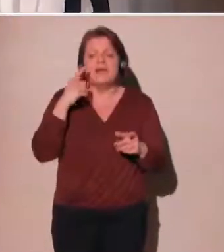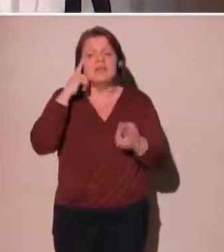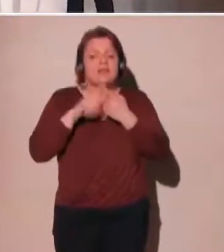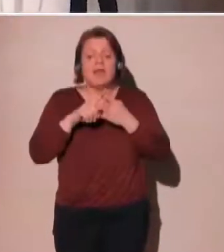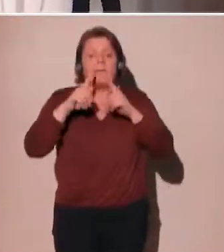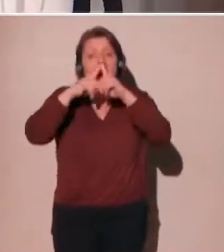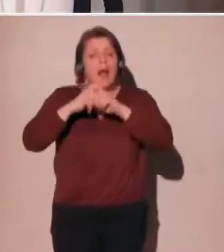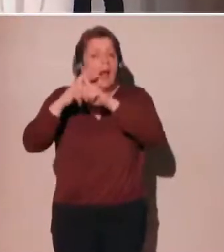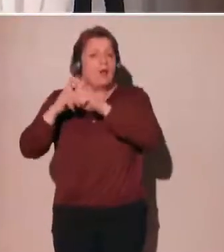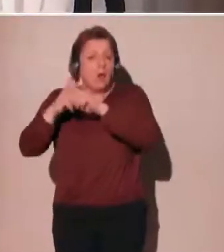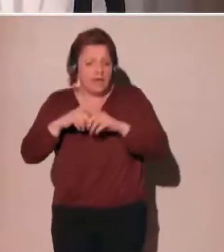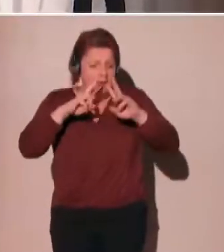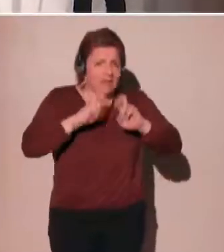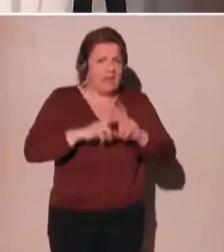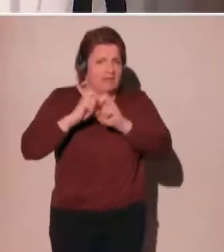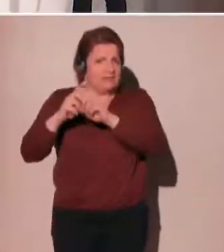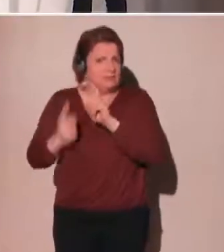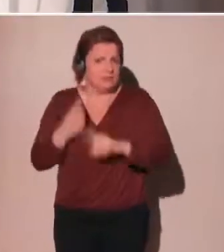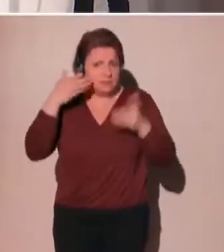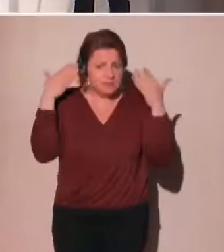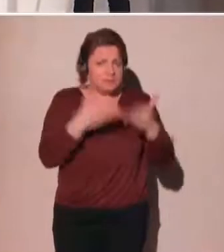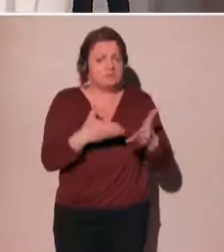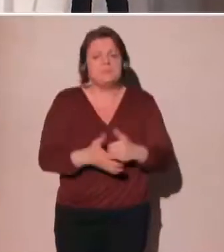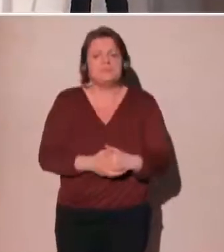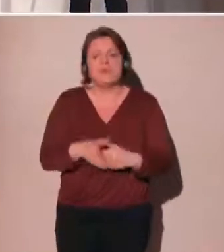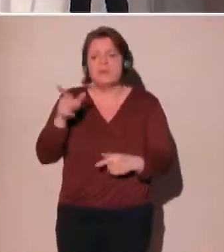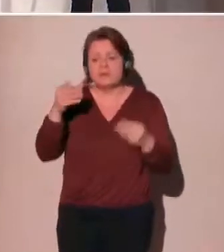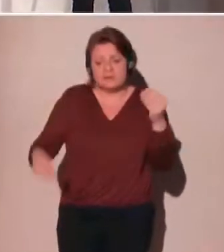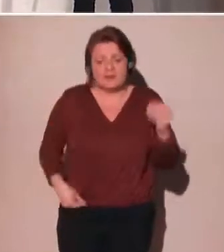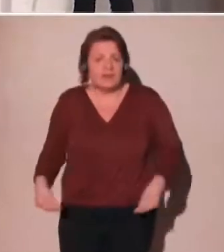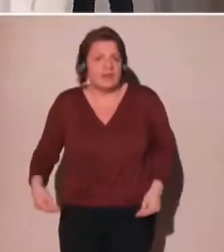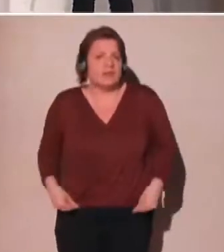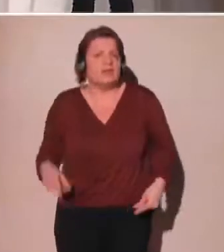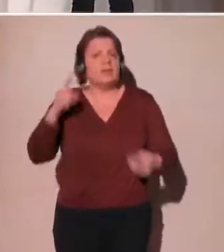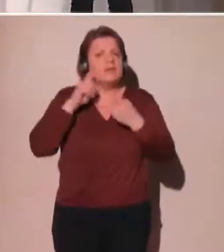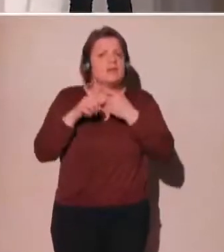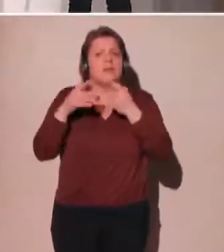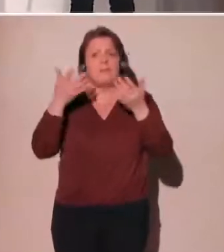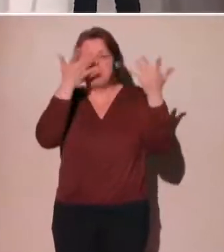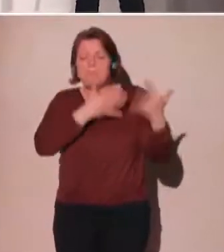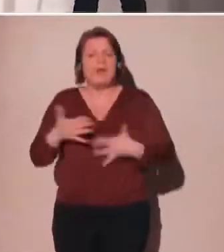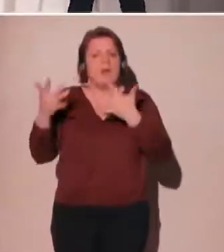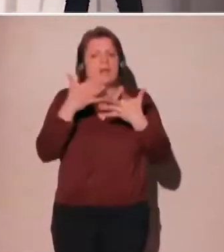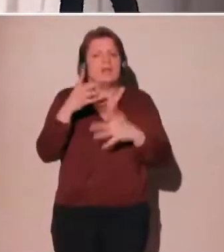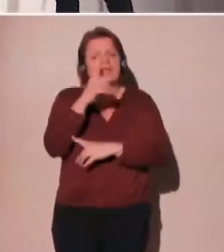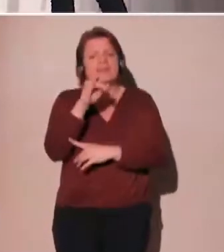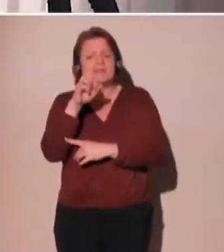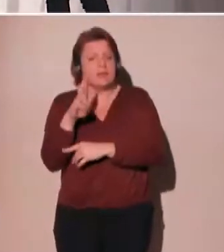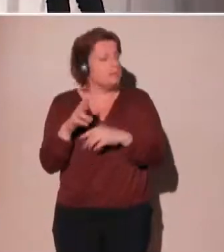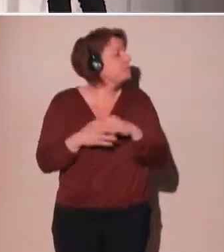l'auteure de Doing Data Science and Weapons of Math Destruction. Dear